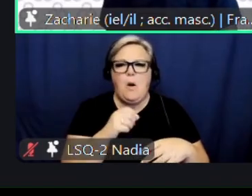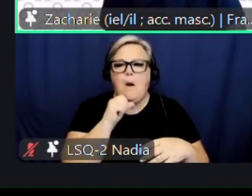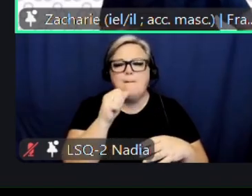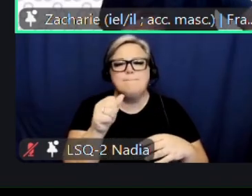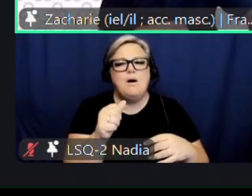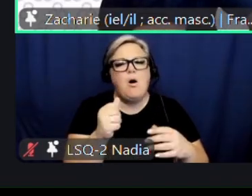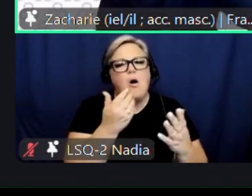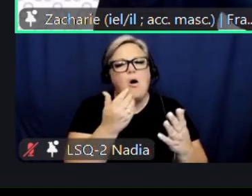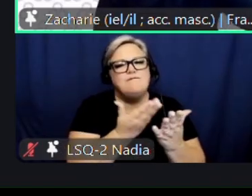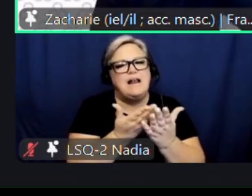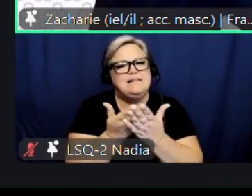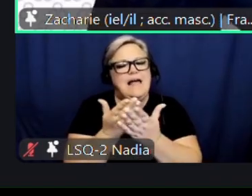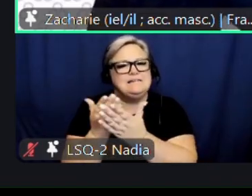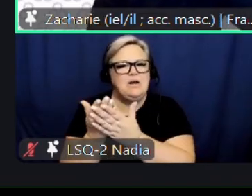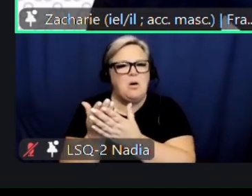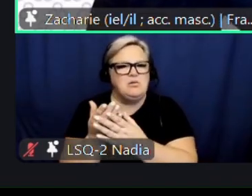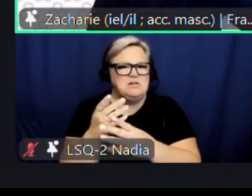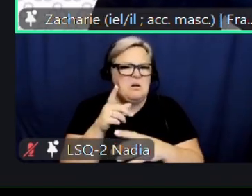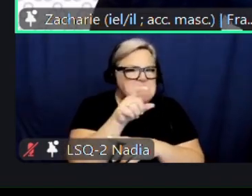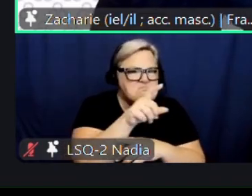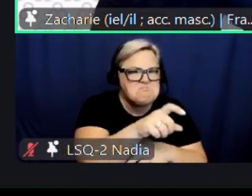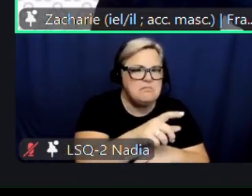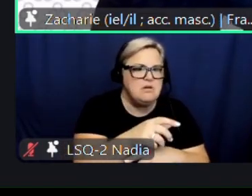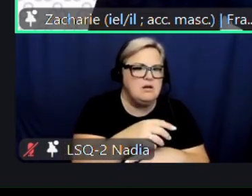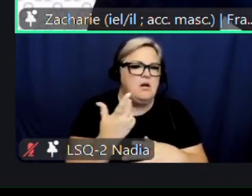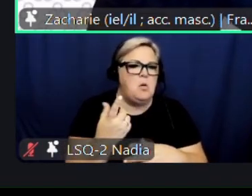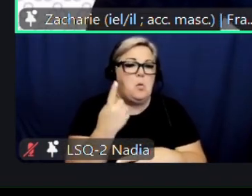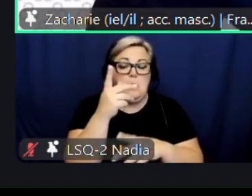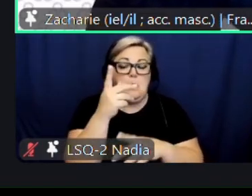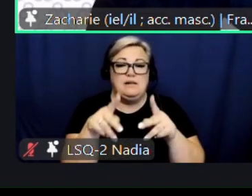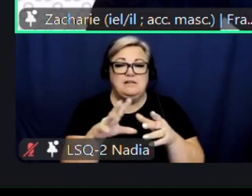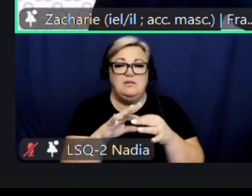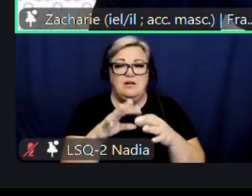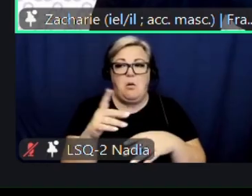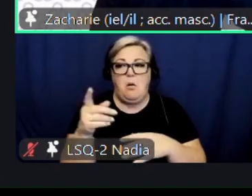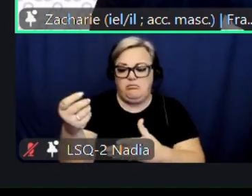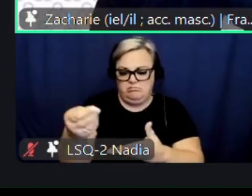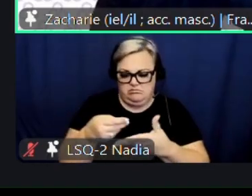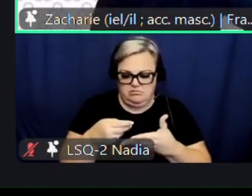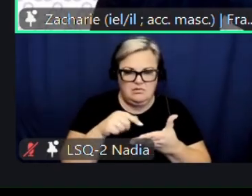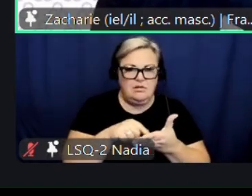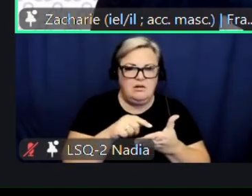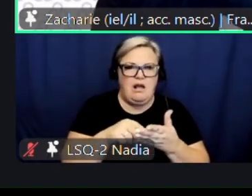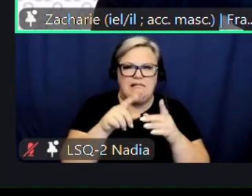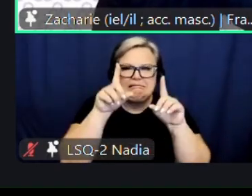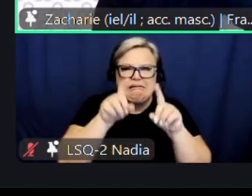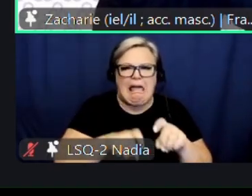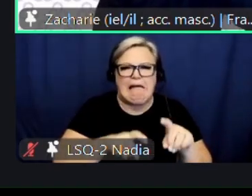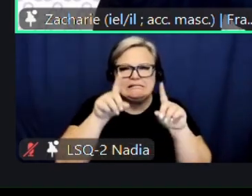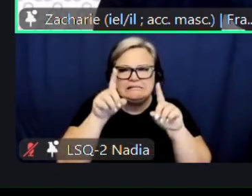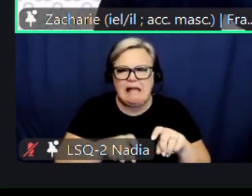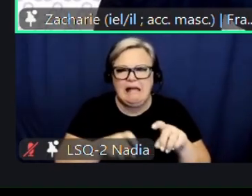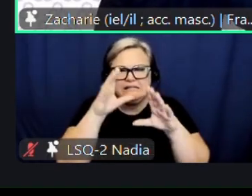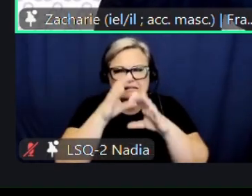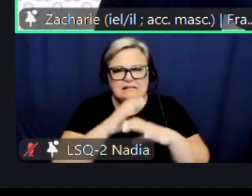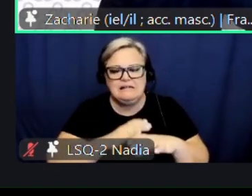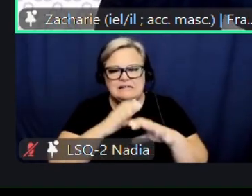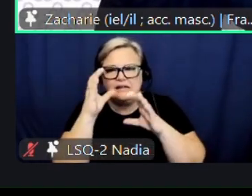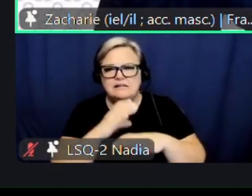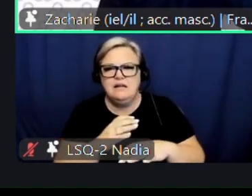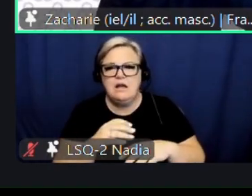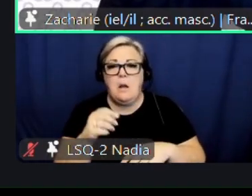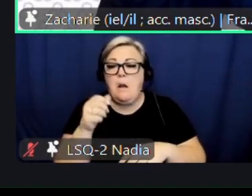de leur orientation. Une personne asexuelle raconte: On m'a prescrit une flopée de tests et de traitements, et pas un professionnel